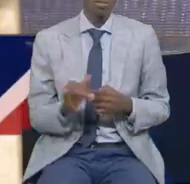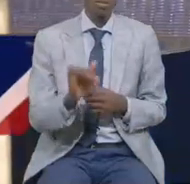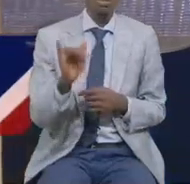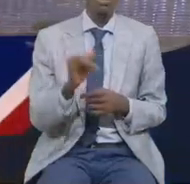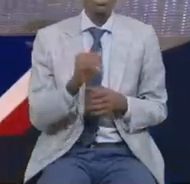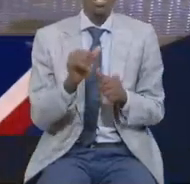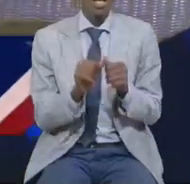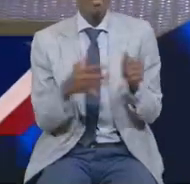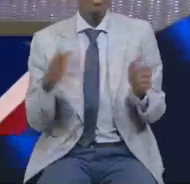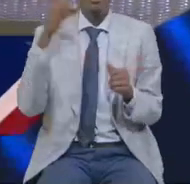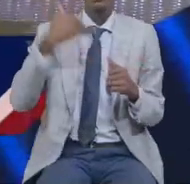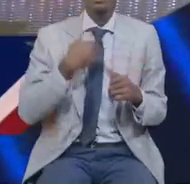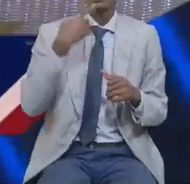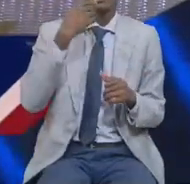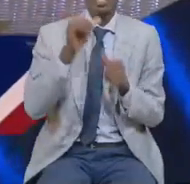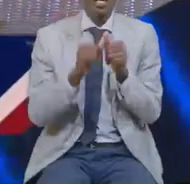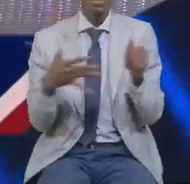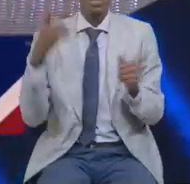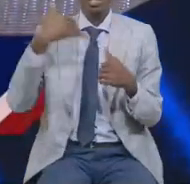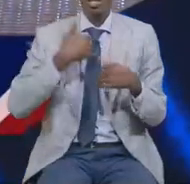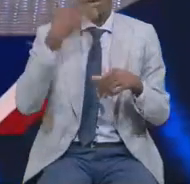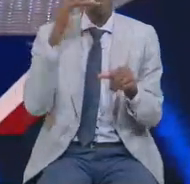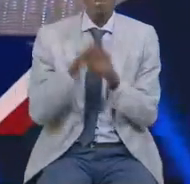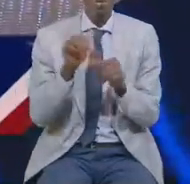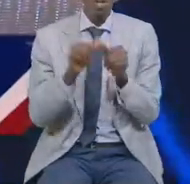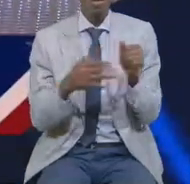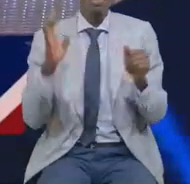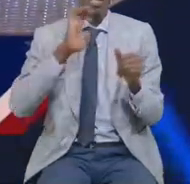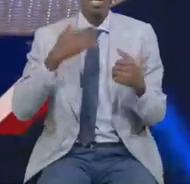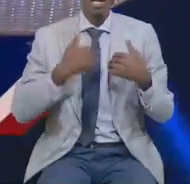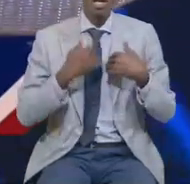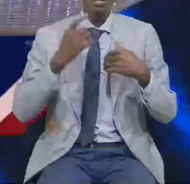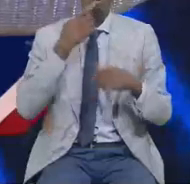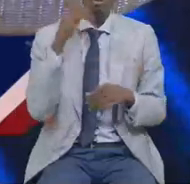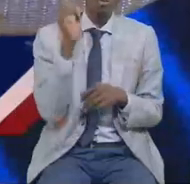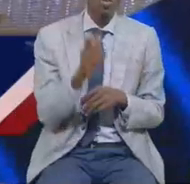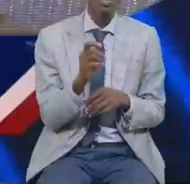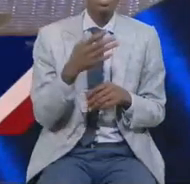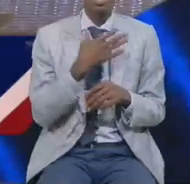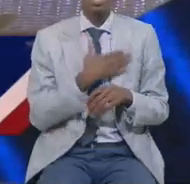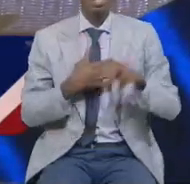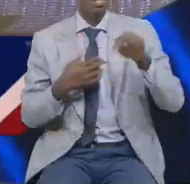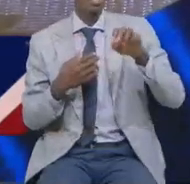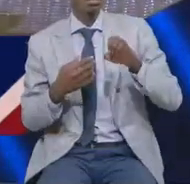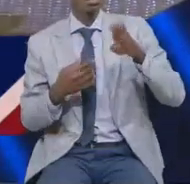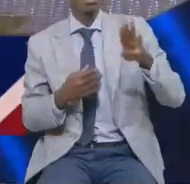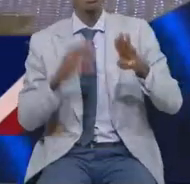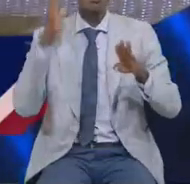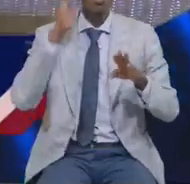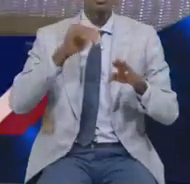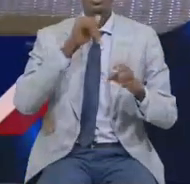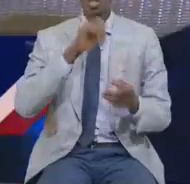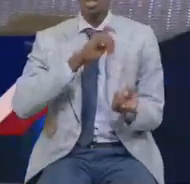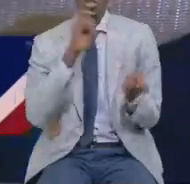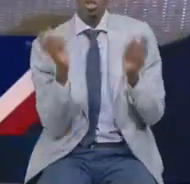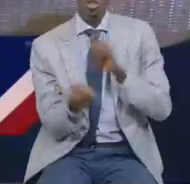jusqu'à l'éternité, tout ce qu'il a dit, ce qu'il a promis, ce qu'il a ordonné, tout sera fait. Et Nebuchadnezzar ne peut changer les